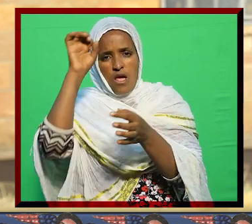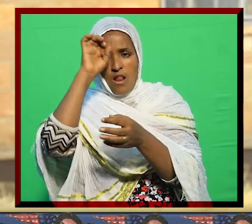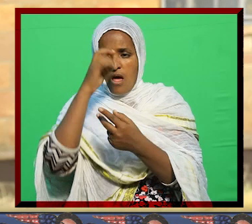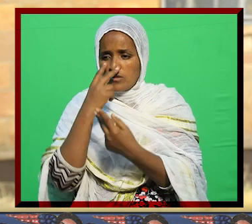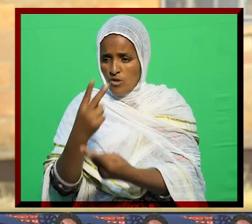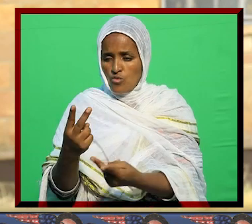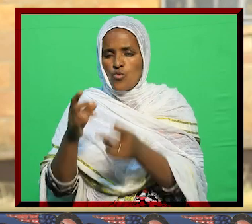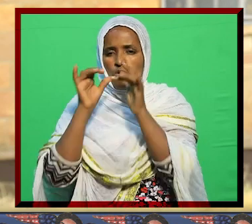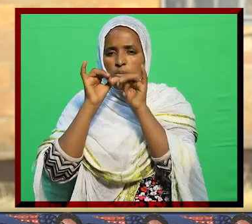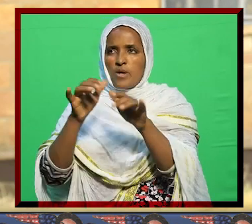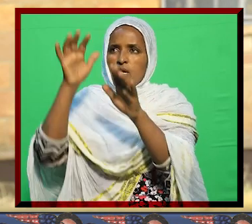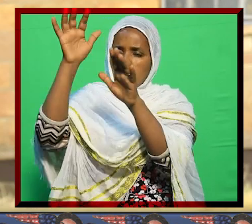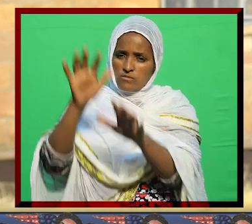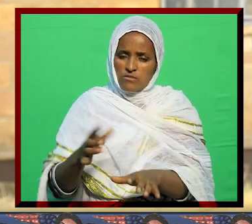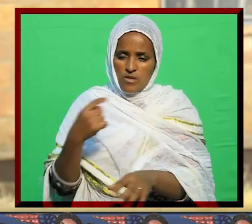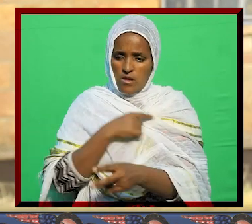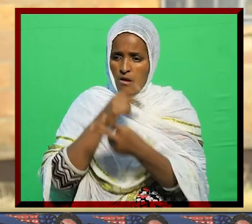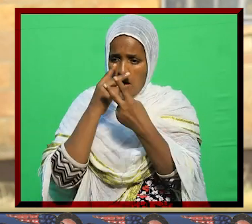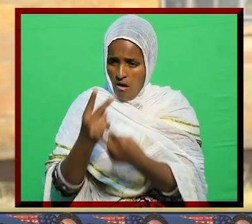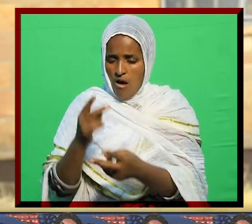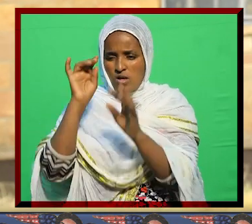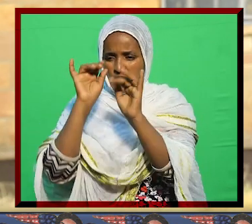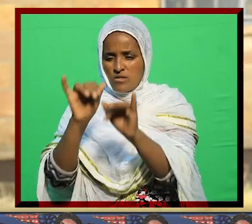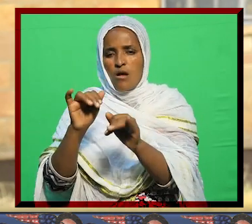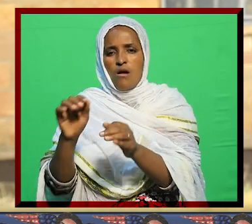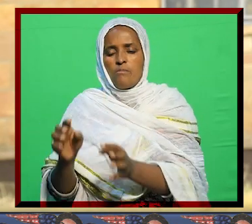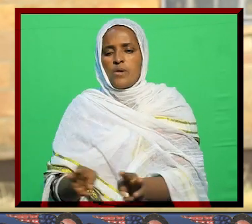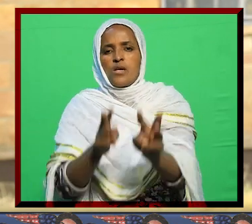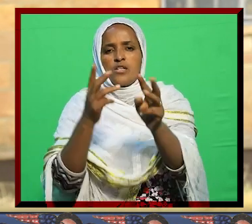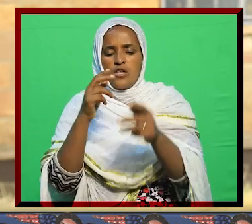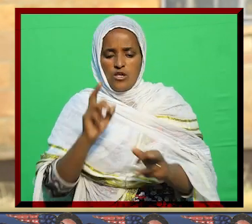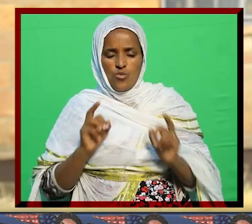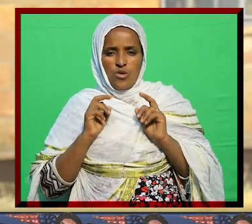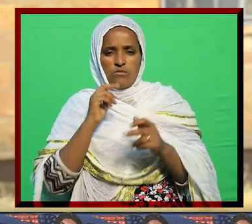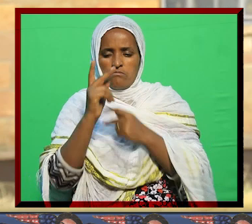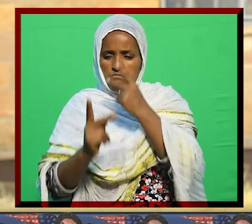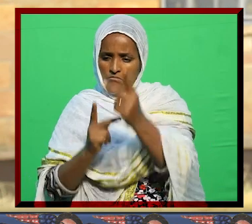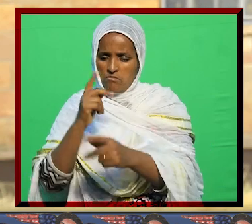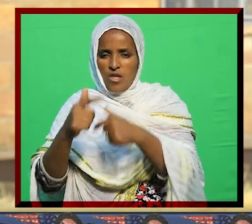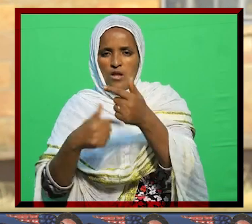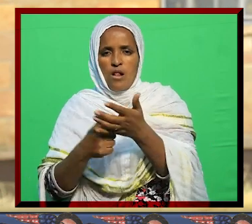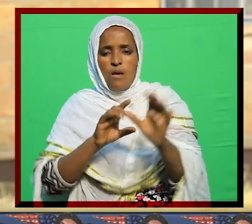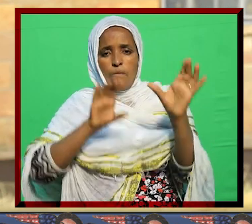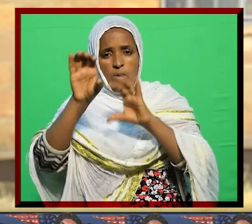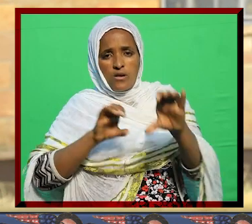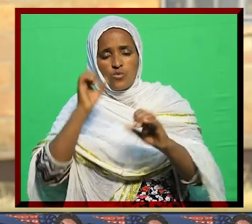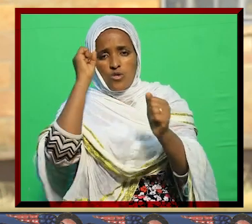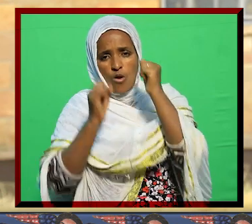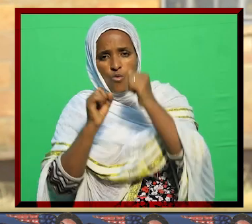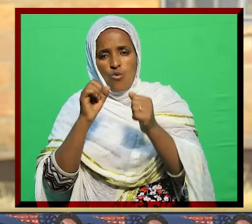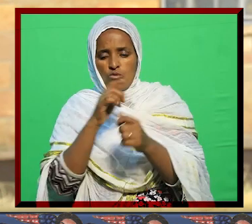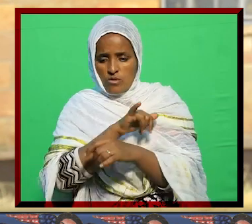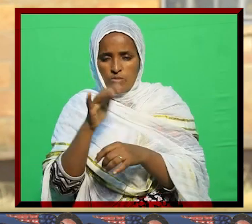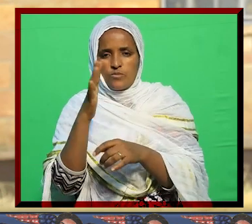ልክ ኤልያስን ሲያየው በረከቱ እንደወረደለት እኛም ስናያቸው እዚያ መልኩ ህይወታችን እየተቃኘች ትሄዳለች። የሚያደርገው